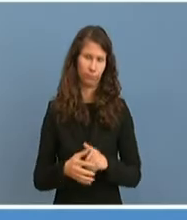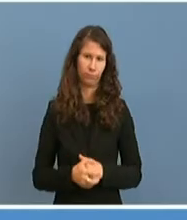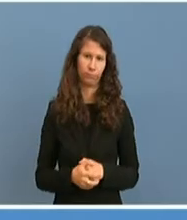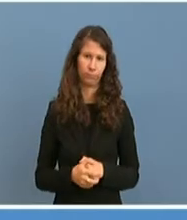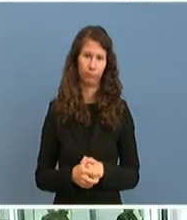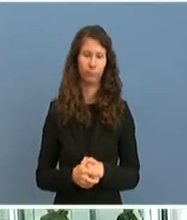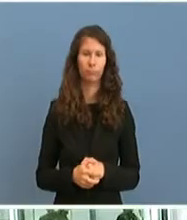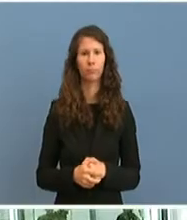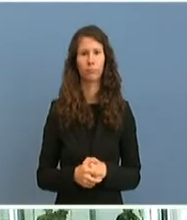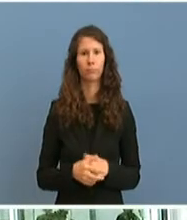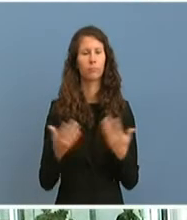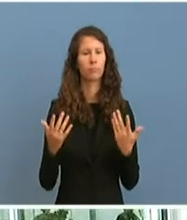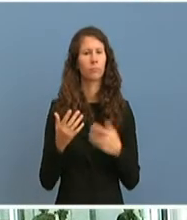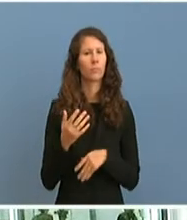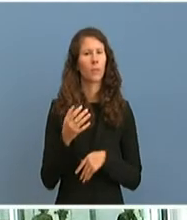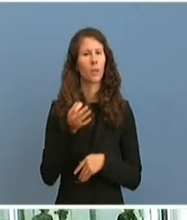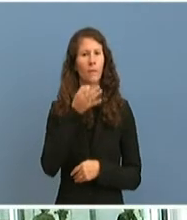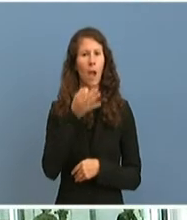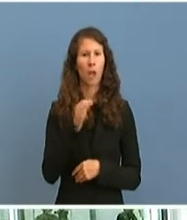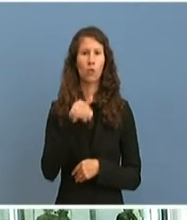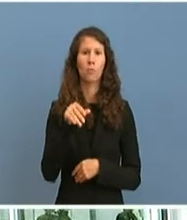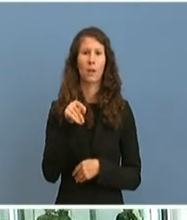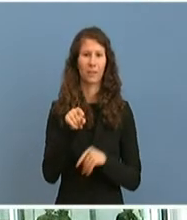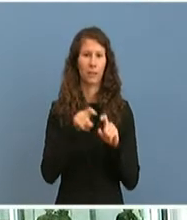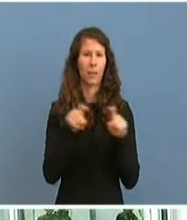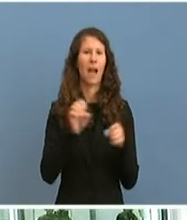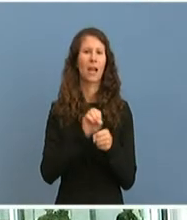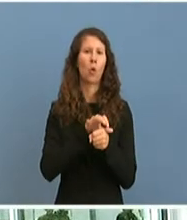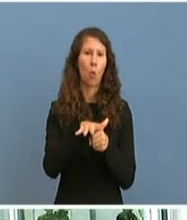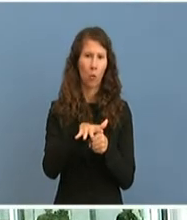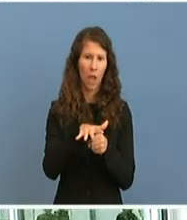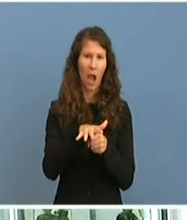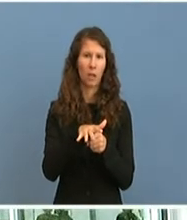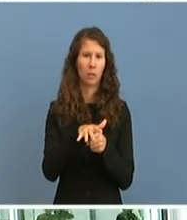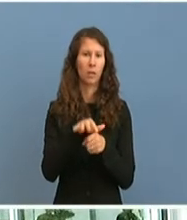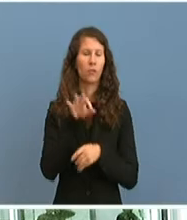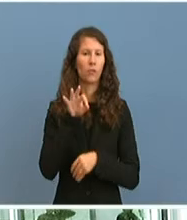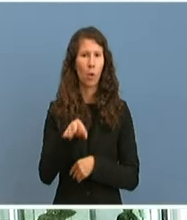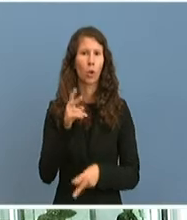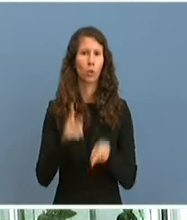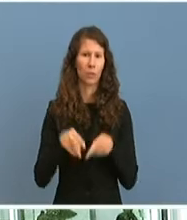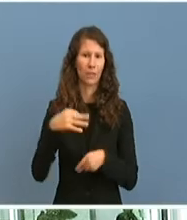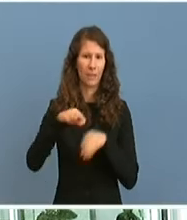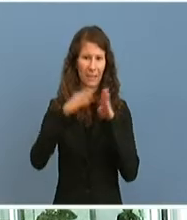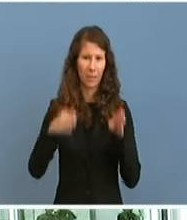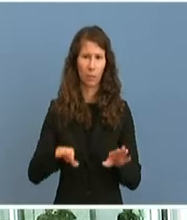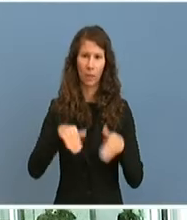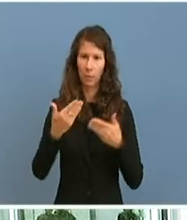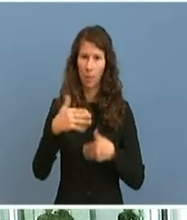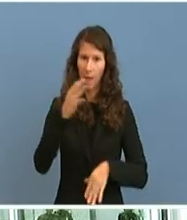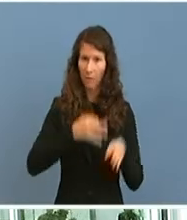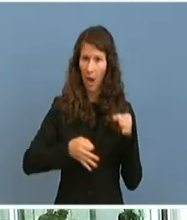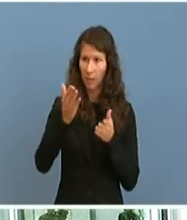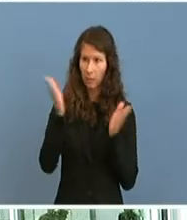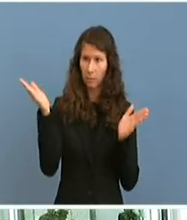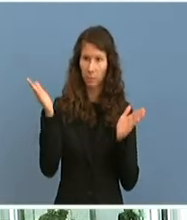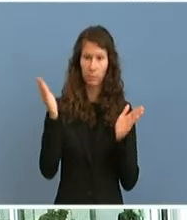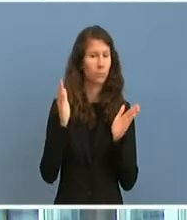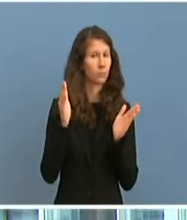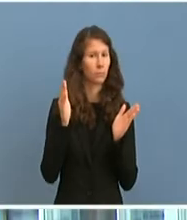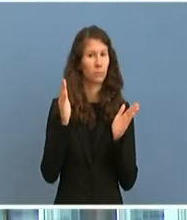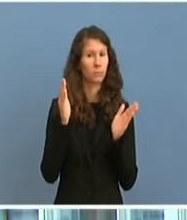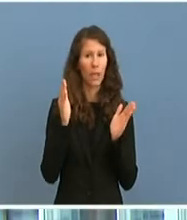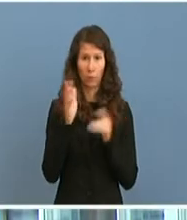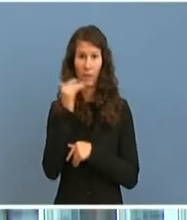An dieser Stelle die Frage, gibt es zu dem Themenkomplex Corona an das Justizministerium noch eine weitere Frage? Ich sehe ansonsten noch